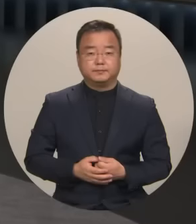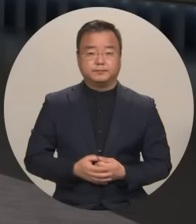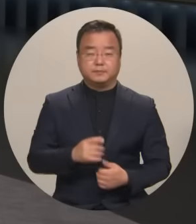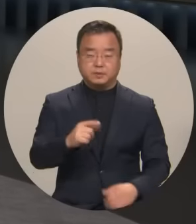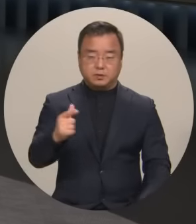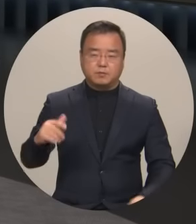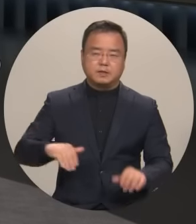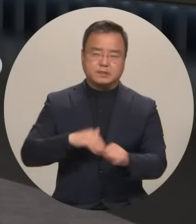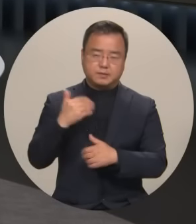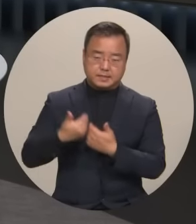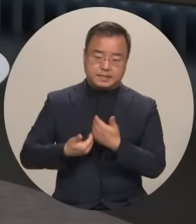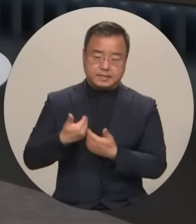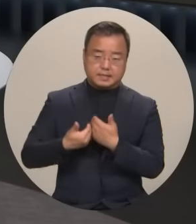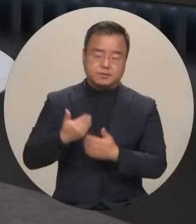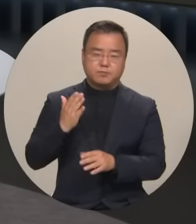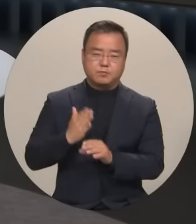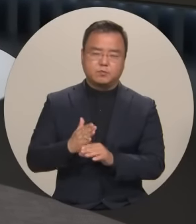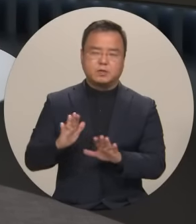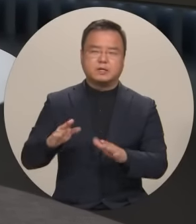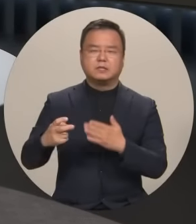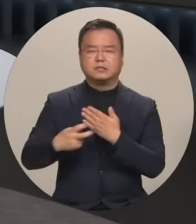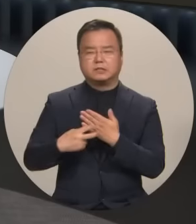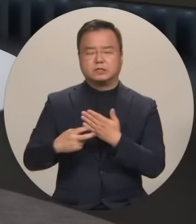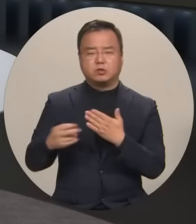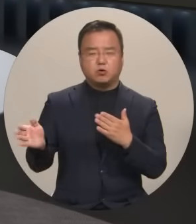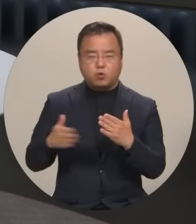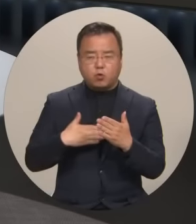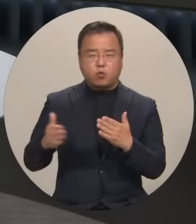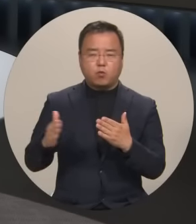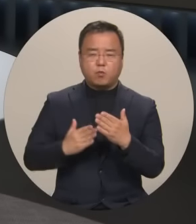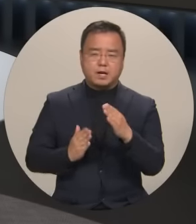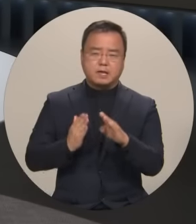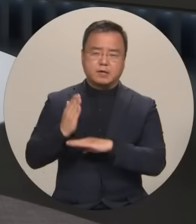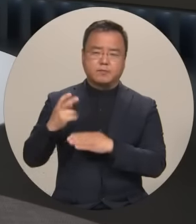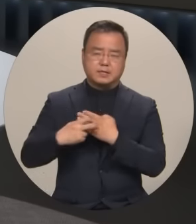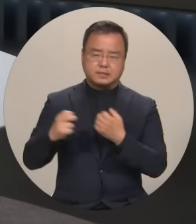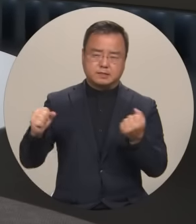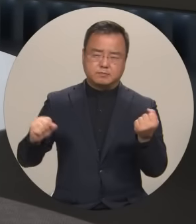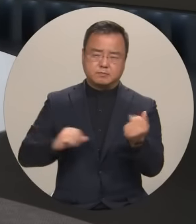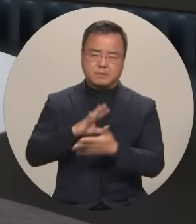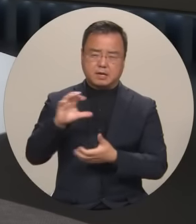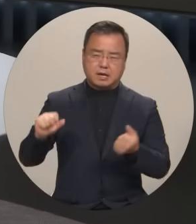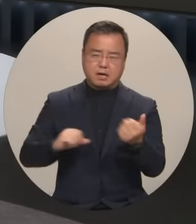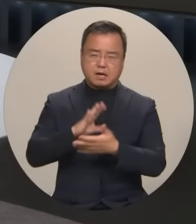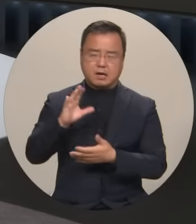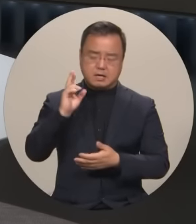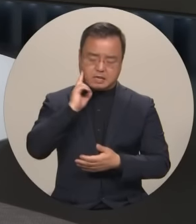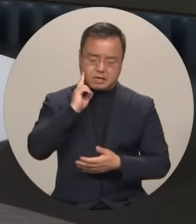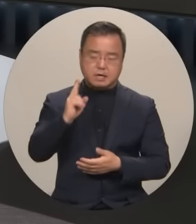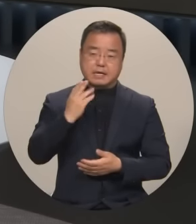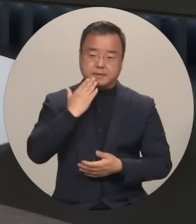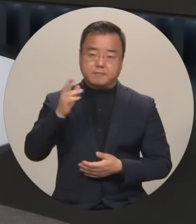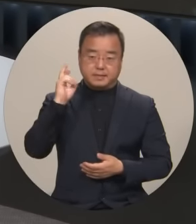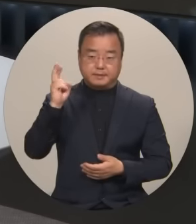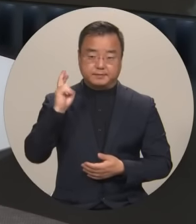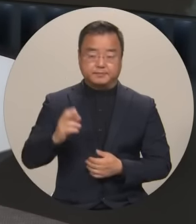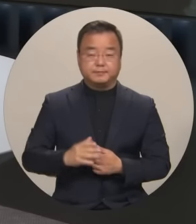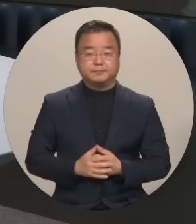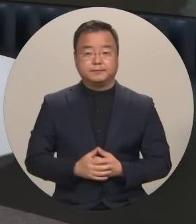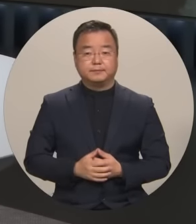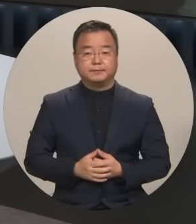가지 갈등이 얽혀서 이제는 의료 공백 사태를 넘어서 의료 대란이 현실화할 수 있는 상황으로 보이네요 송성환 기자 잘